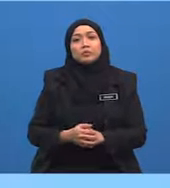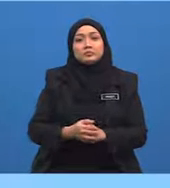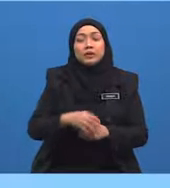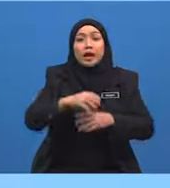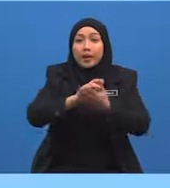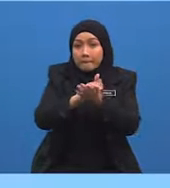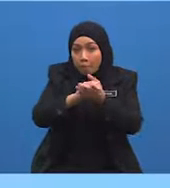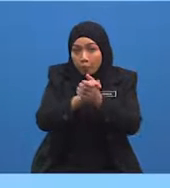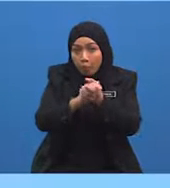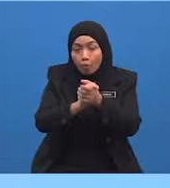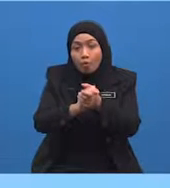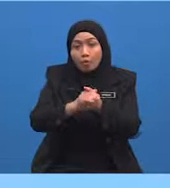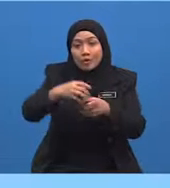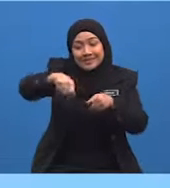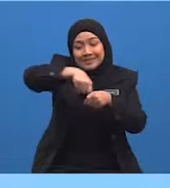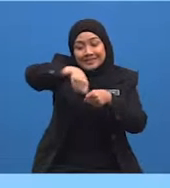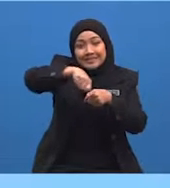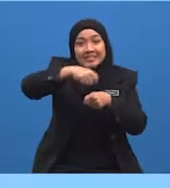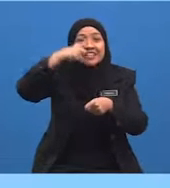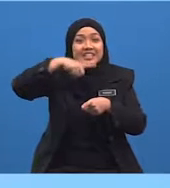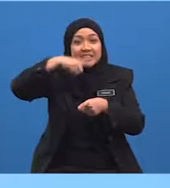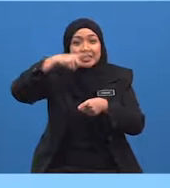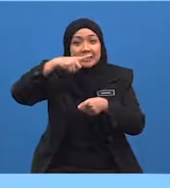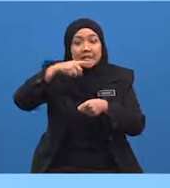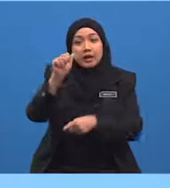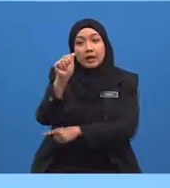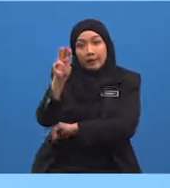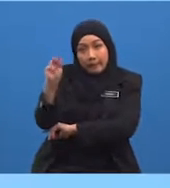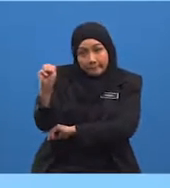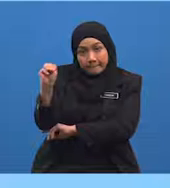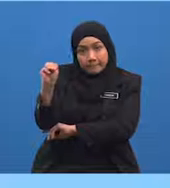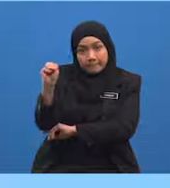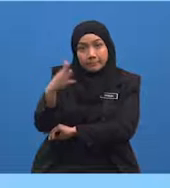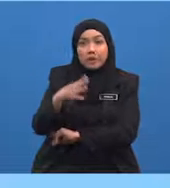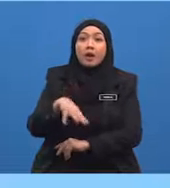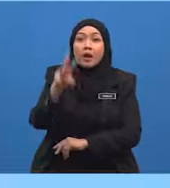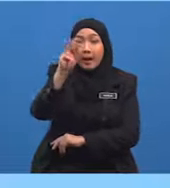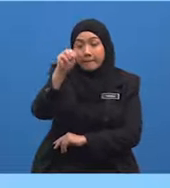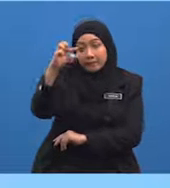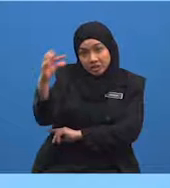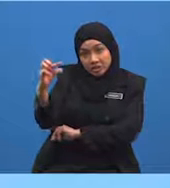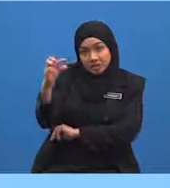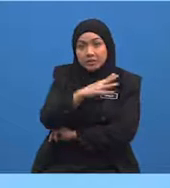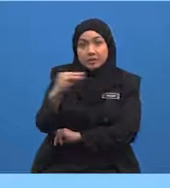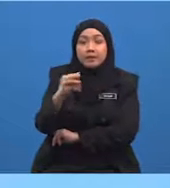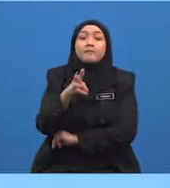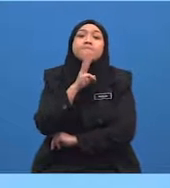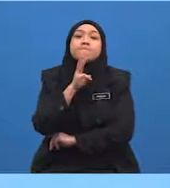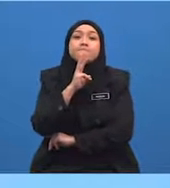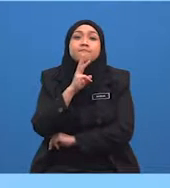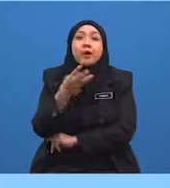sabun, ubat gigi, amonia, susu magnesia dan air kapur.